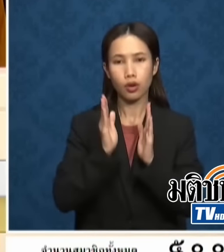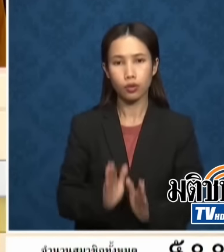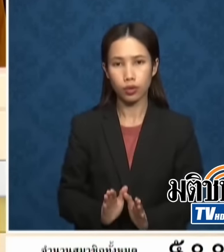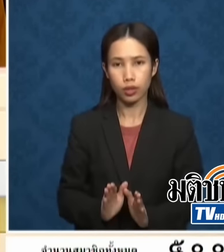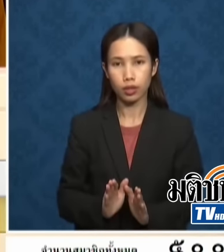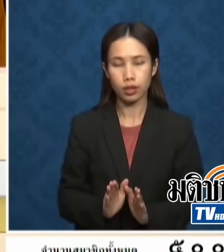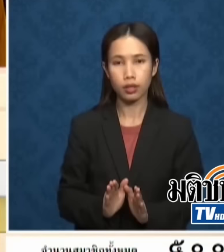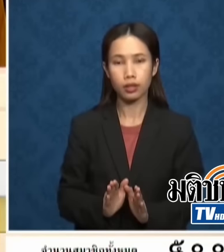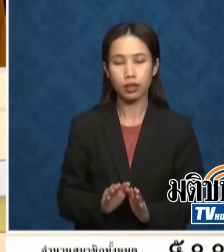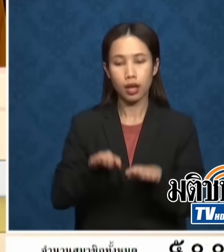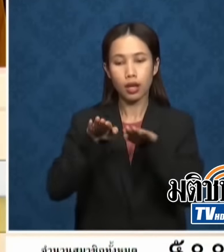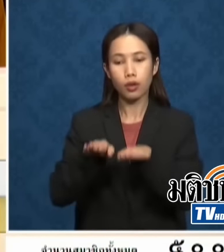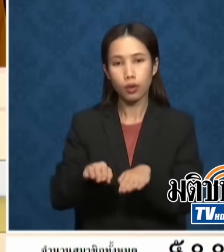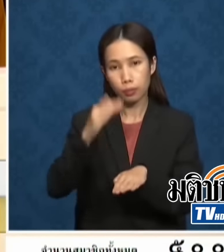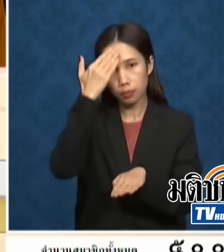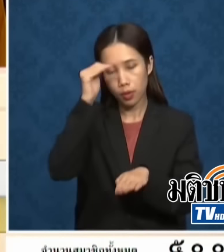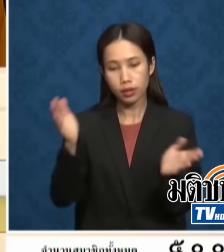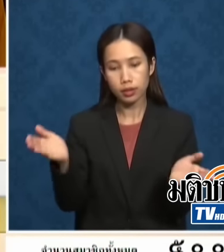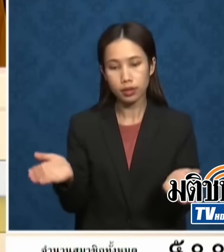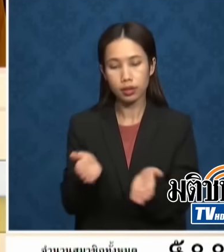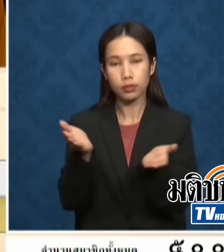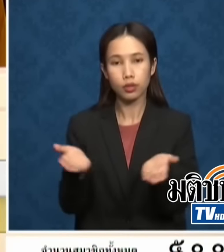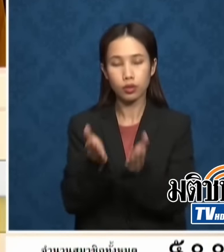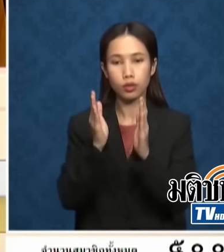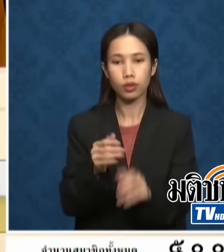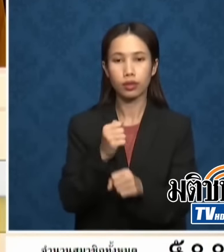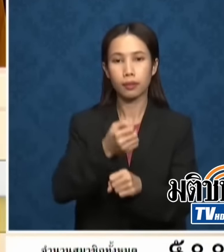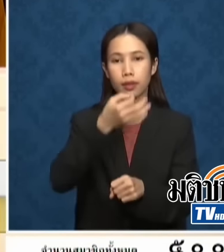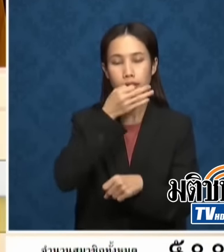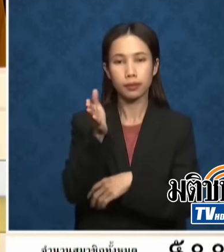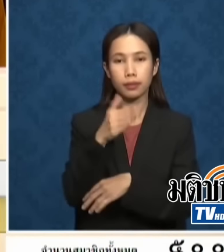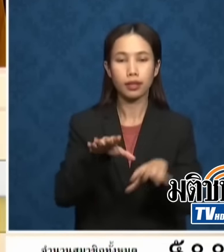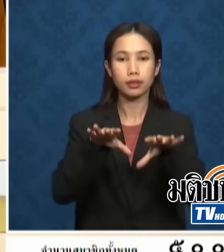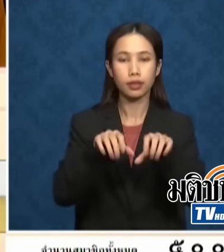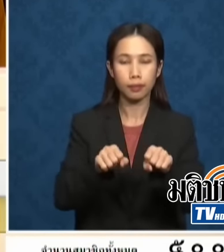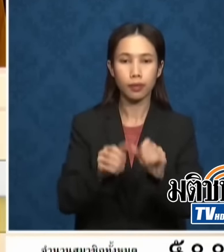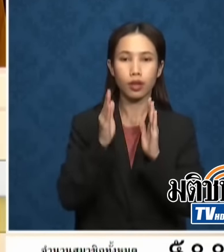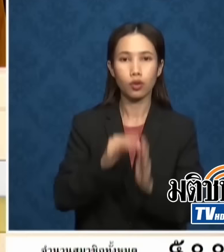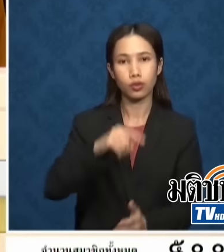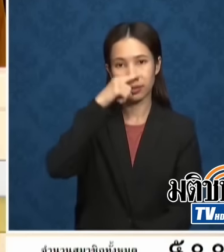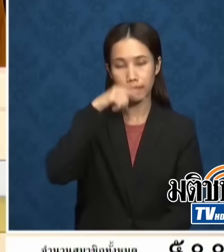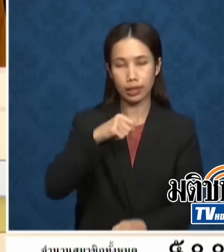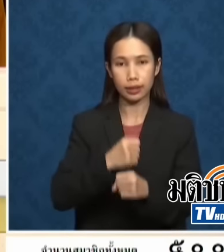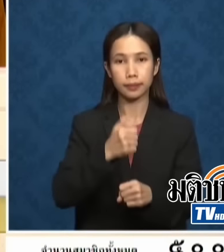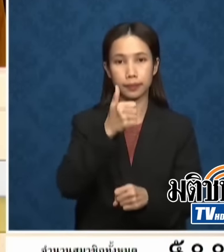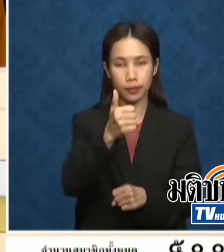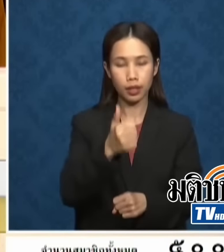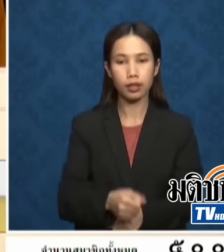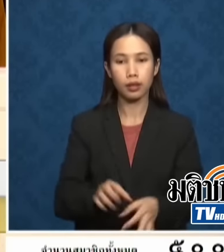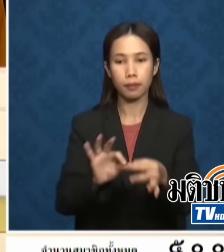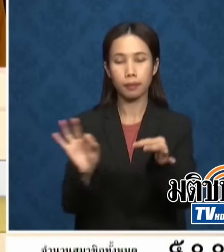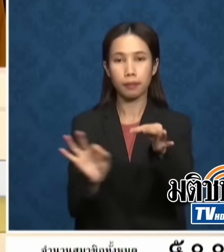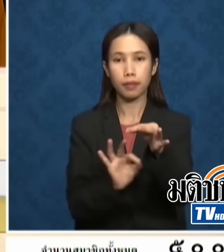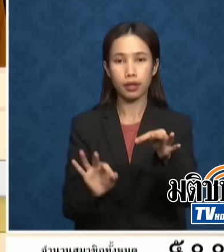เป็นการส่งเสริมให้ประชาชนได้ทำการประมงพื้นบ้านของผู้มีสัญชาติไทยซึ่งมีการร่างมาตร